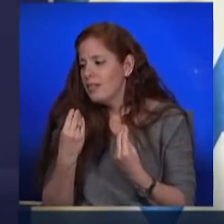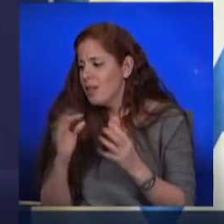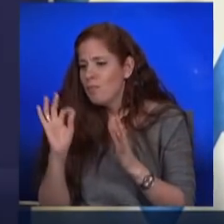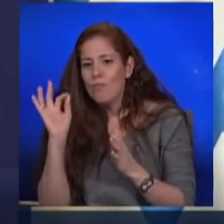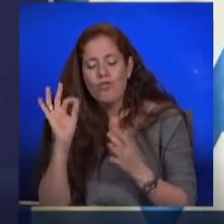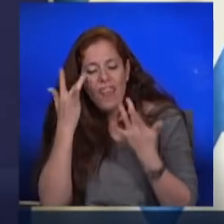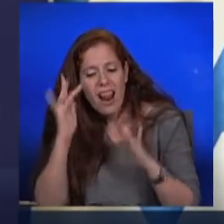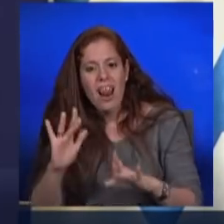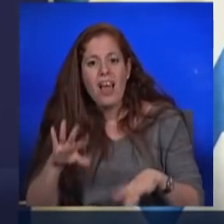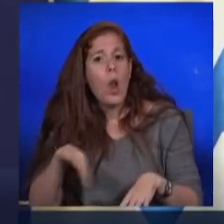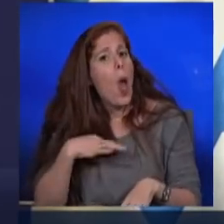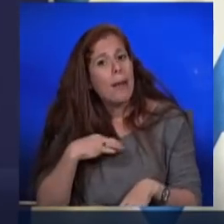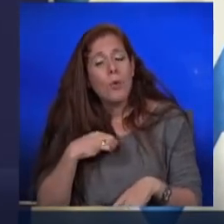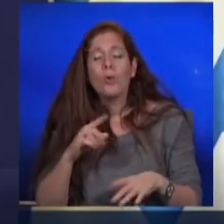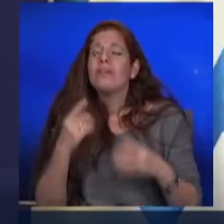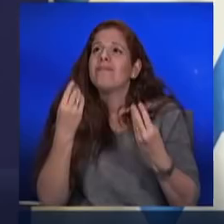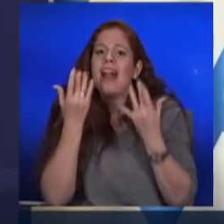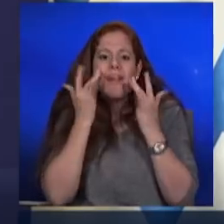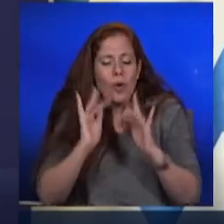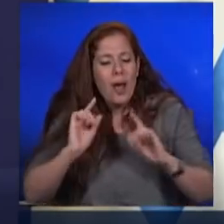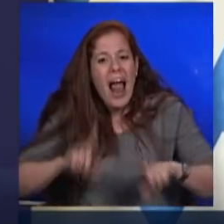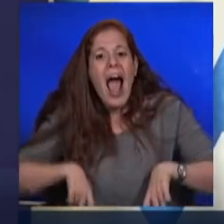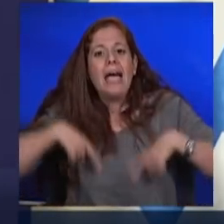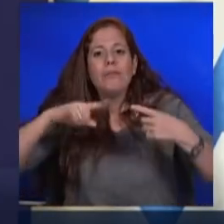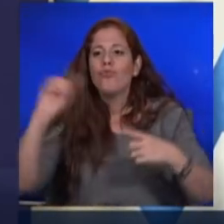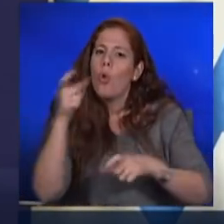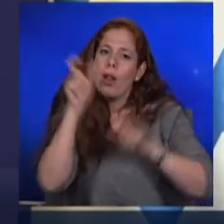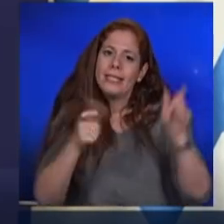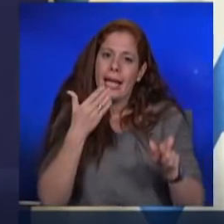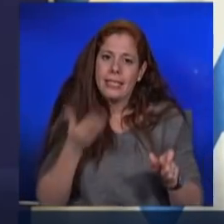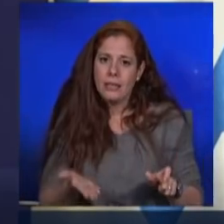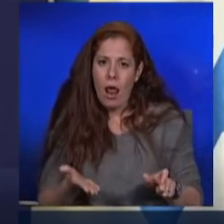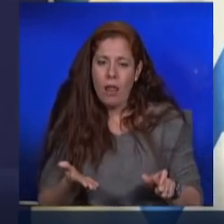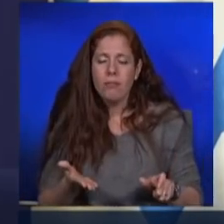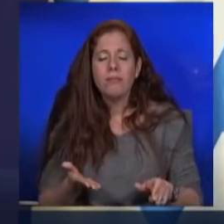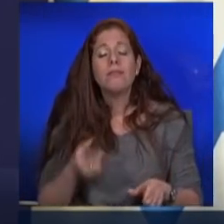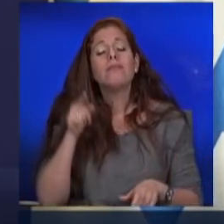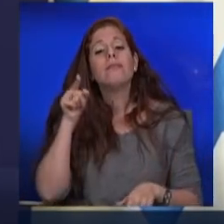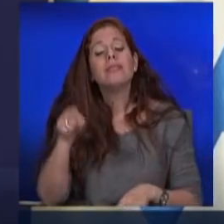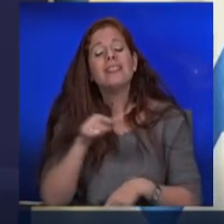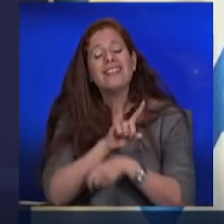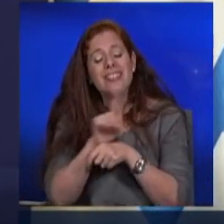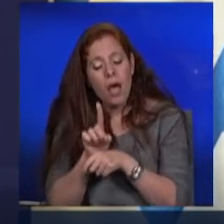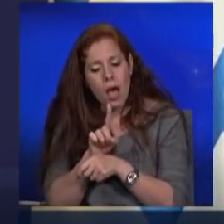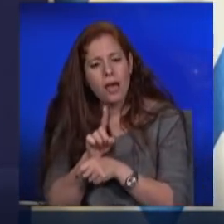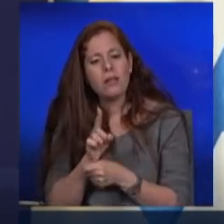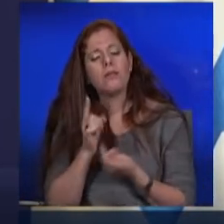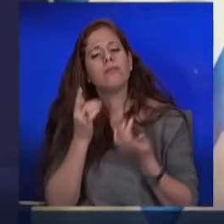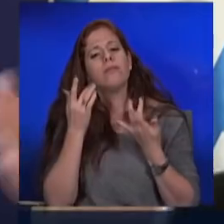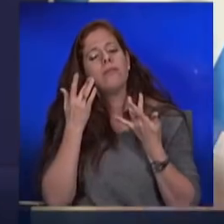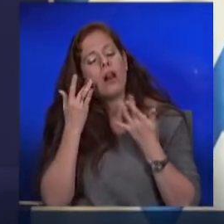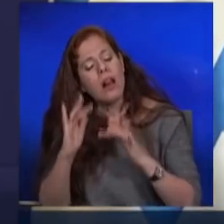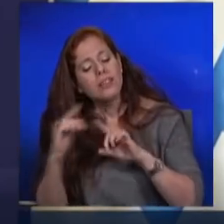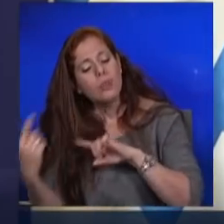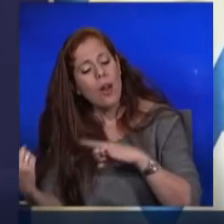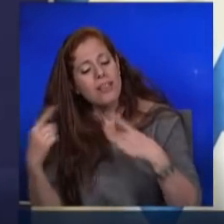חייהם, לטובת חייהם של כל אזרחי ישראל. זוהי העת לסולידריות הרחבה ביותר